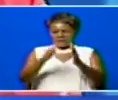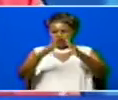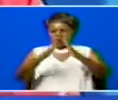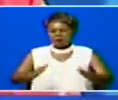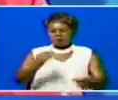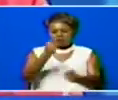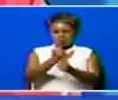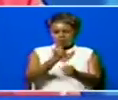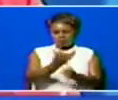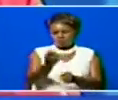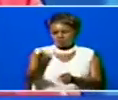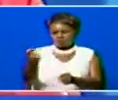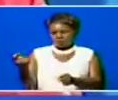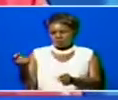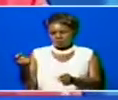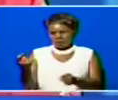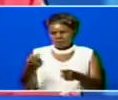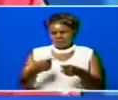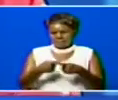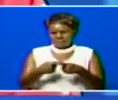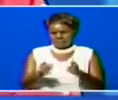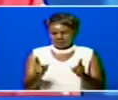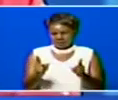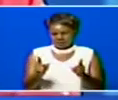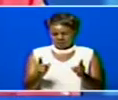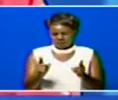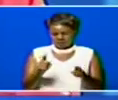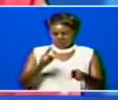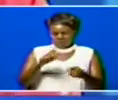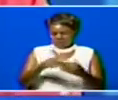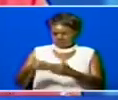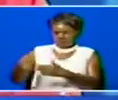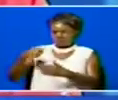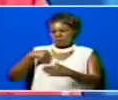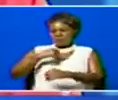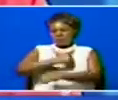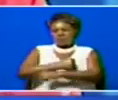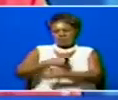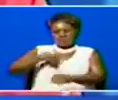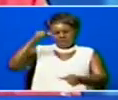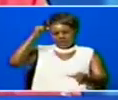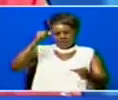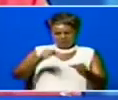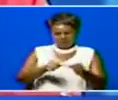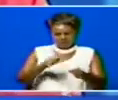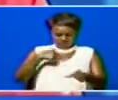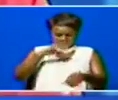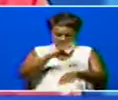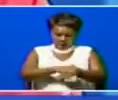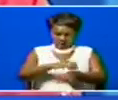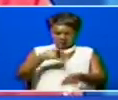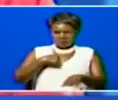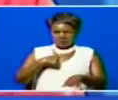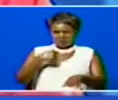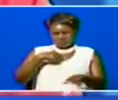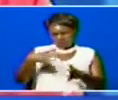nyumbani, but alikuwa anipeleke shule. Ambapo nakumbuka aliponichukua